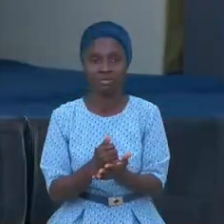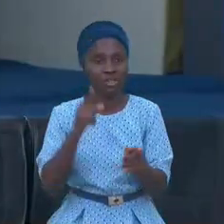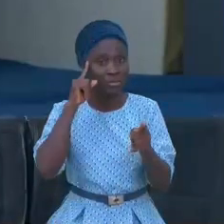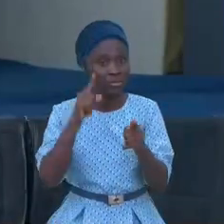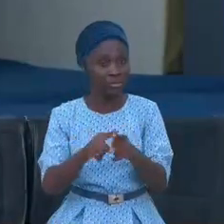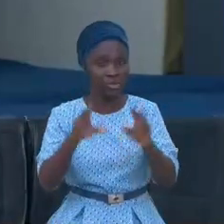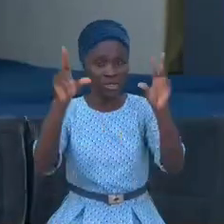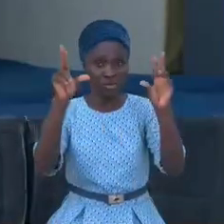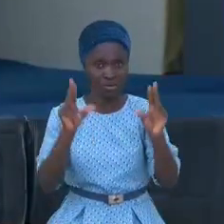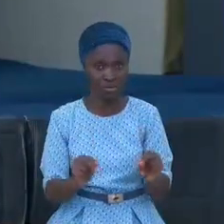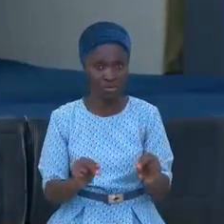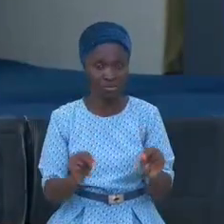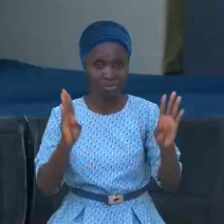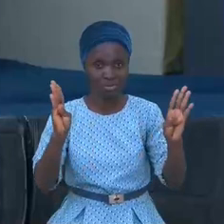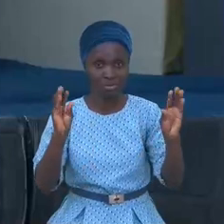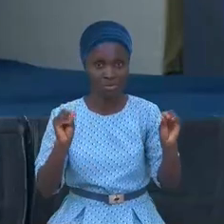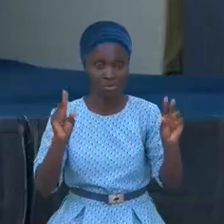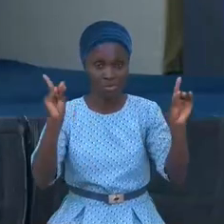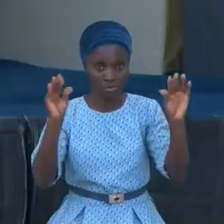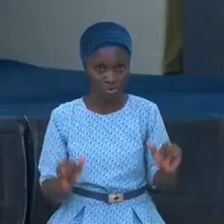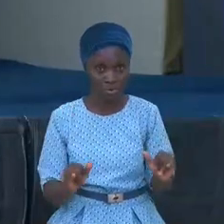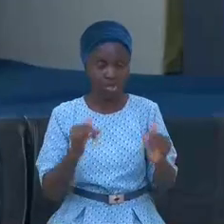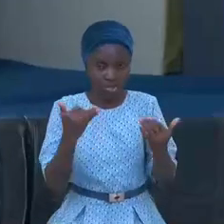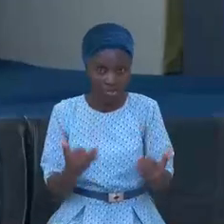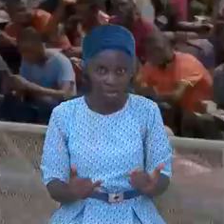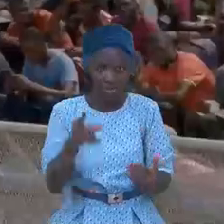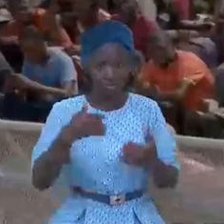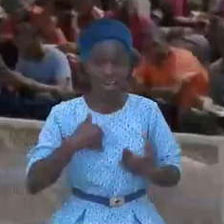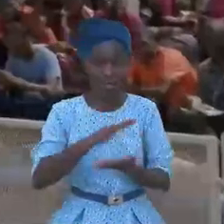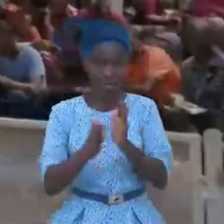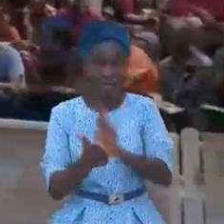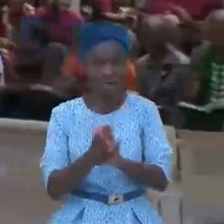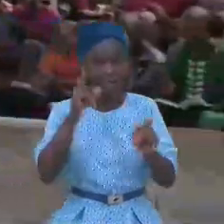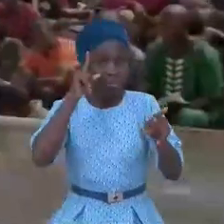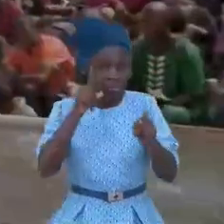Frère nulard, à partir d'aujourd'hui, tu es frère quelqu'un.